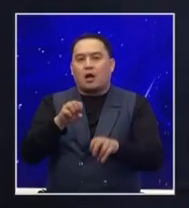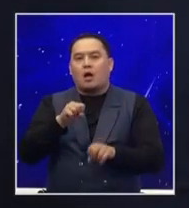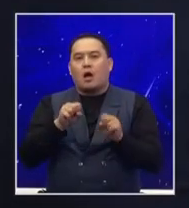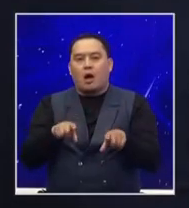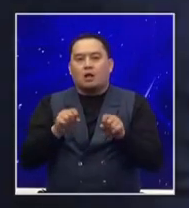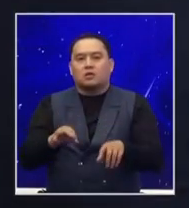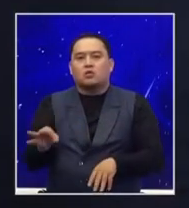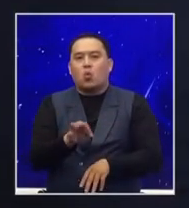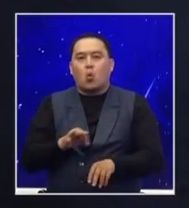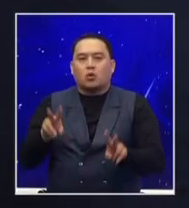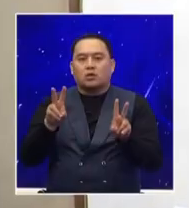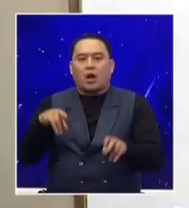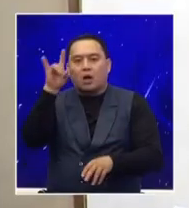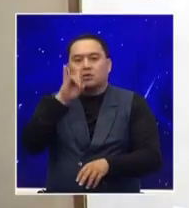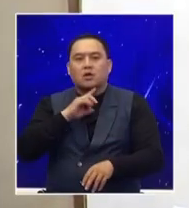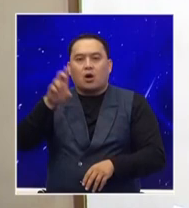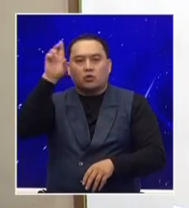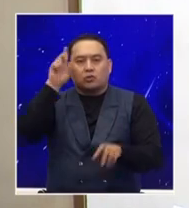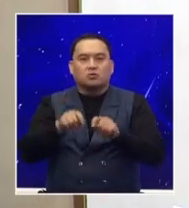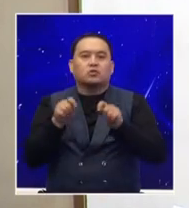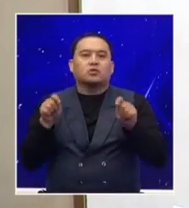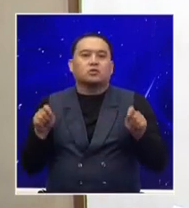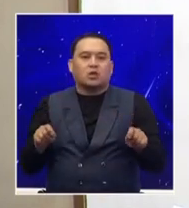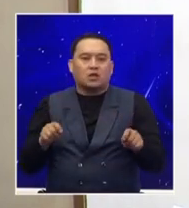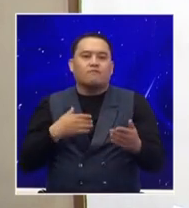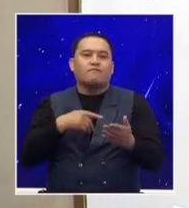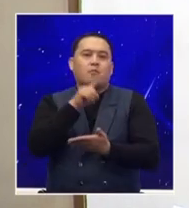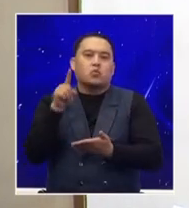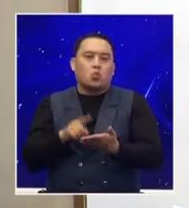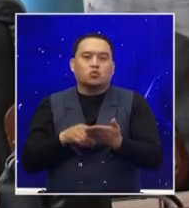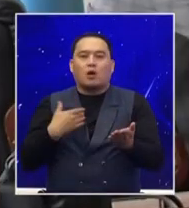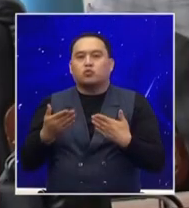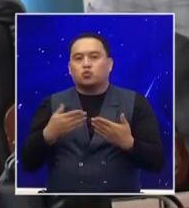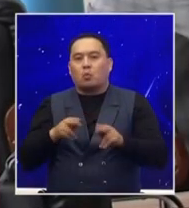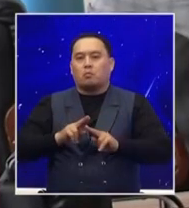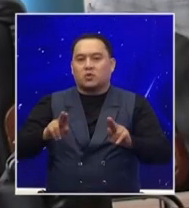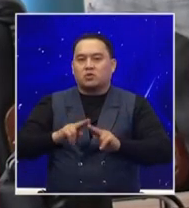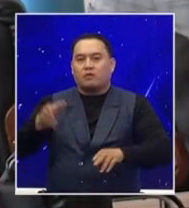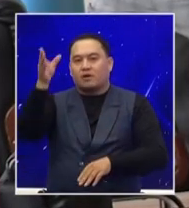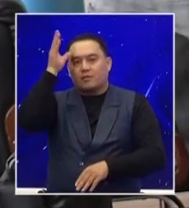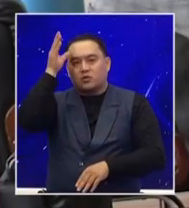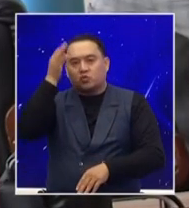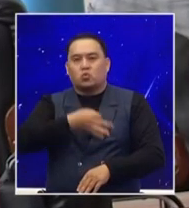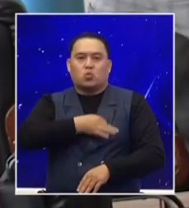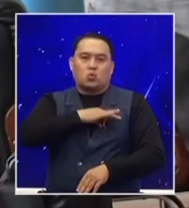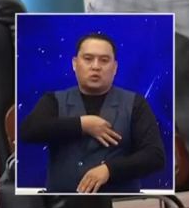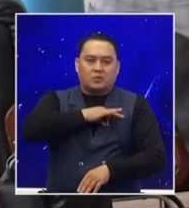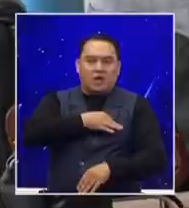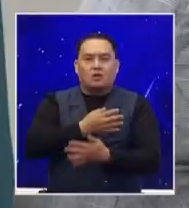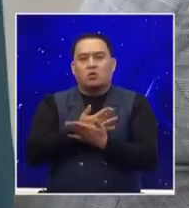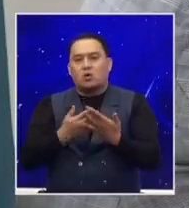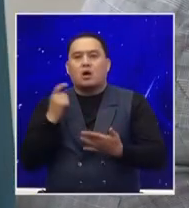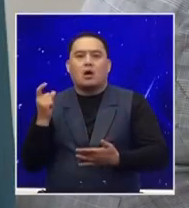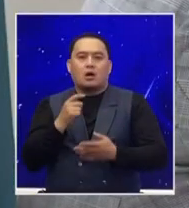– исток казахской государственности. Кроме того, были обсуждены вопросы, касающиеся педагогического образования, юриспруденции, а